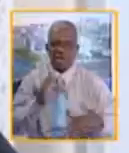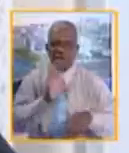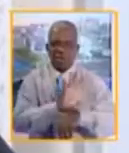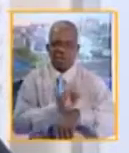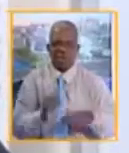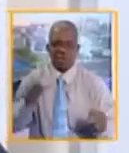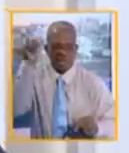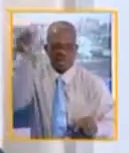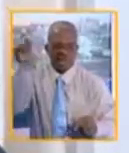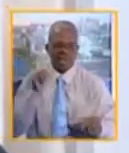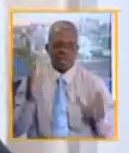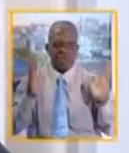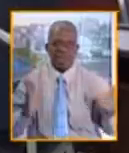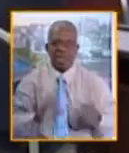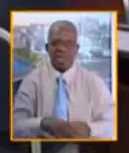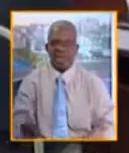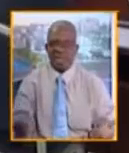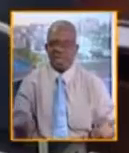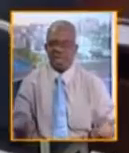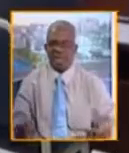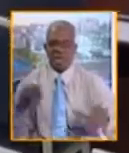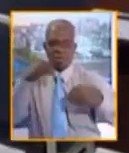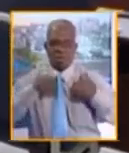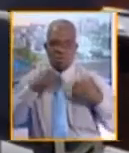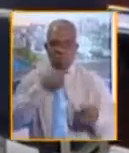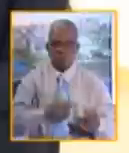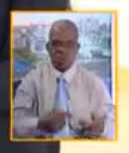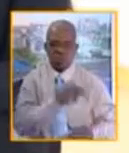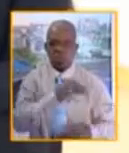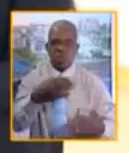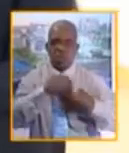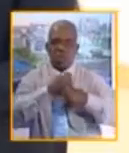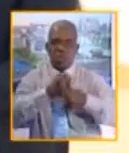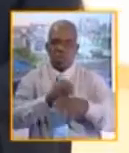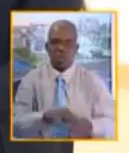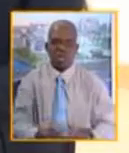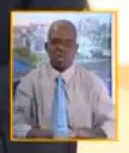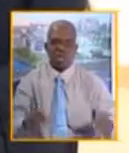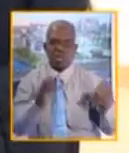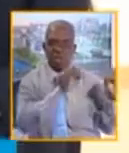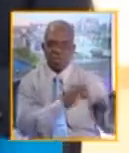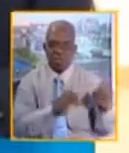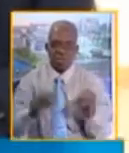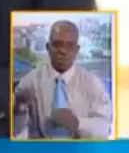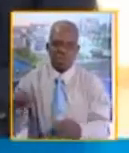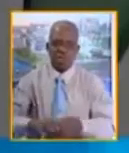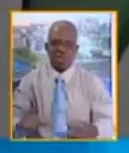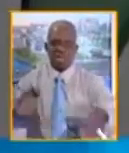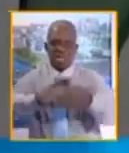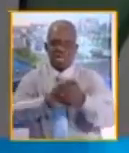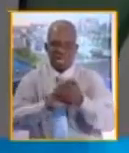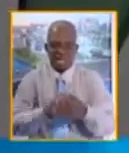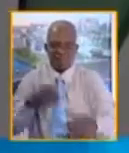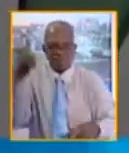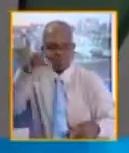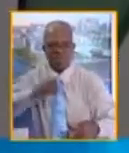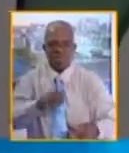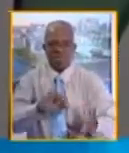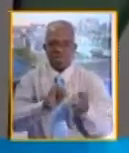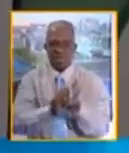avec Fidel Sarasoro, ont souhaité que soit mis en place un mécanisme de consolidation des acquis du DDR